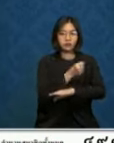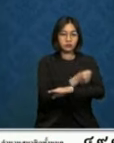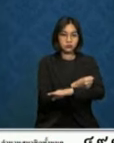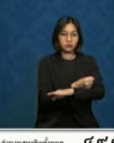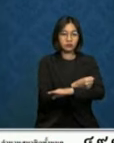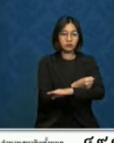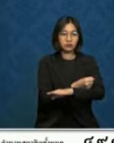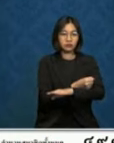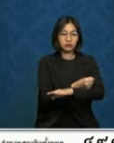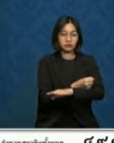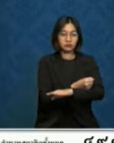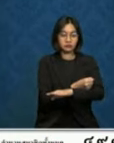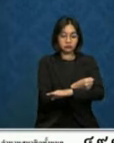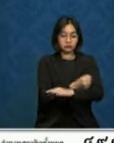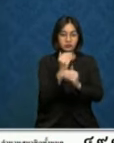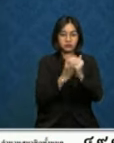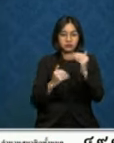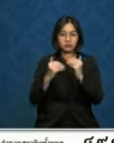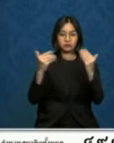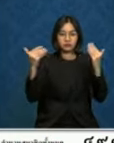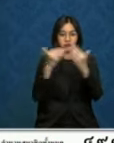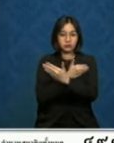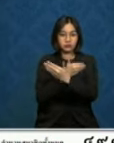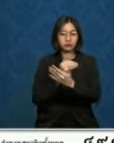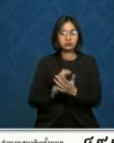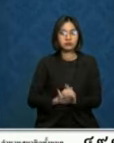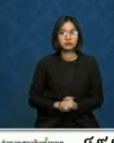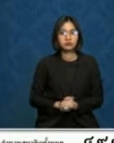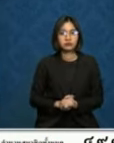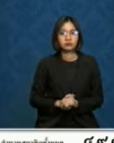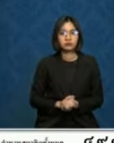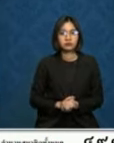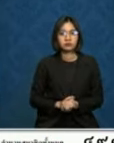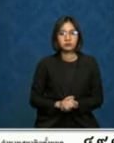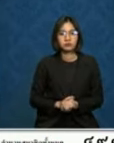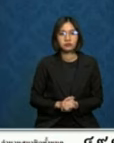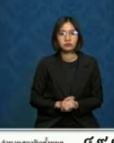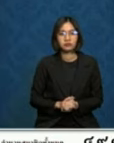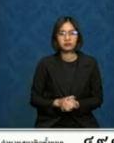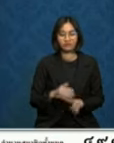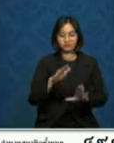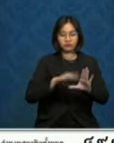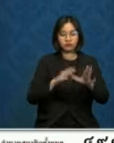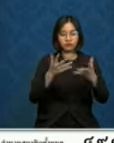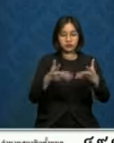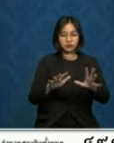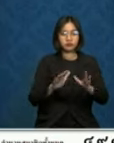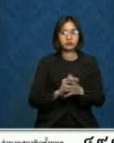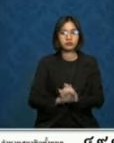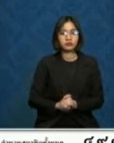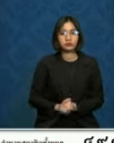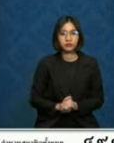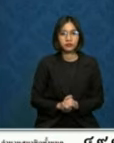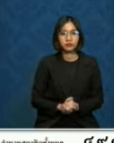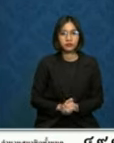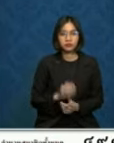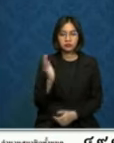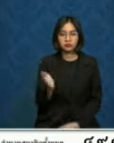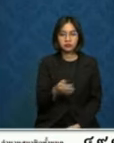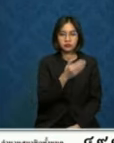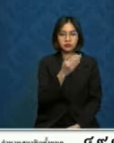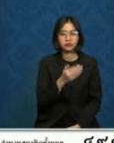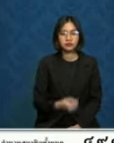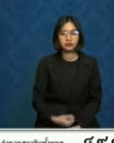ที่สวมสิทธิ์เข้ามาแทนคนเดิมที่เขาได้ลงทะเบียนไปแล้วนะครับท่านประธานขออนุญาตไปสไ